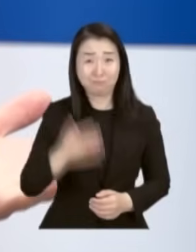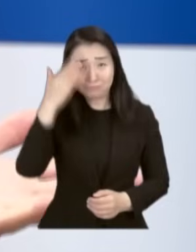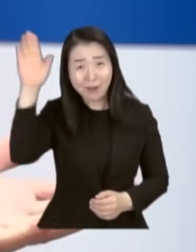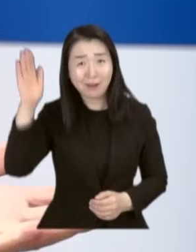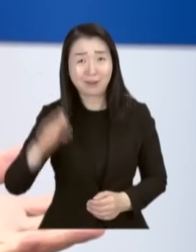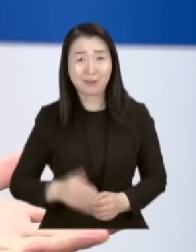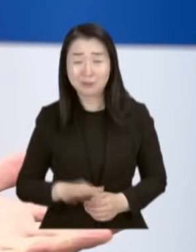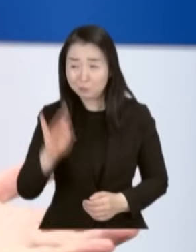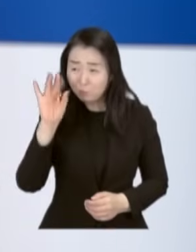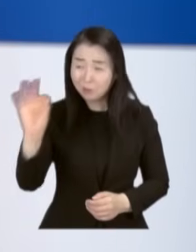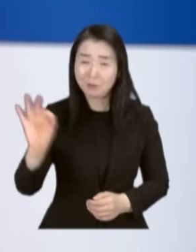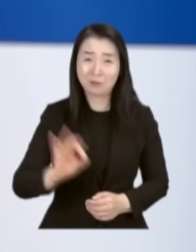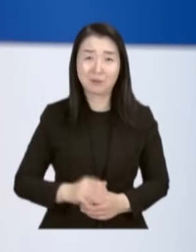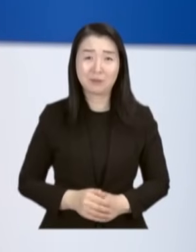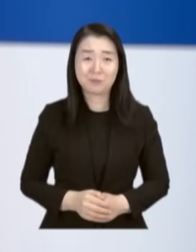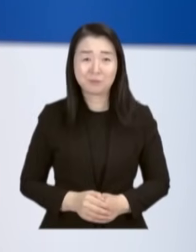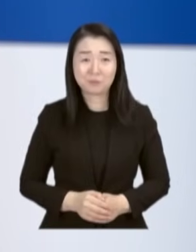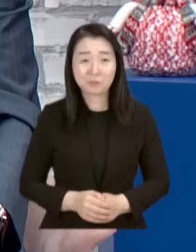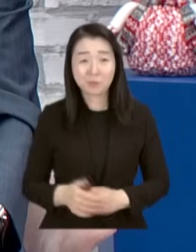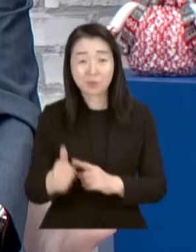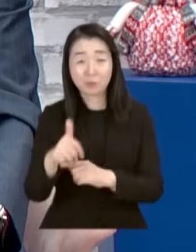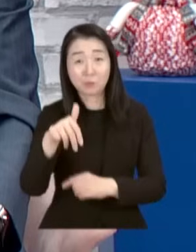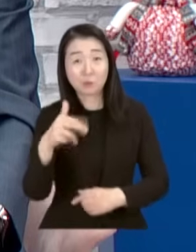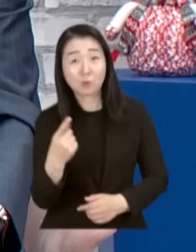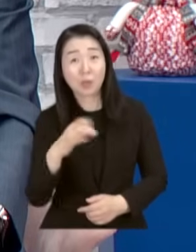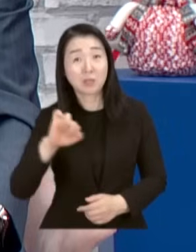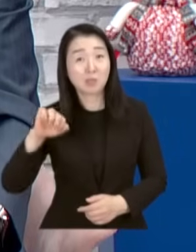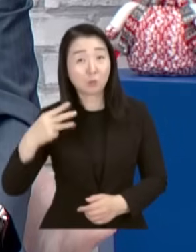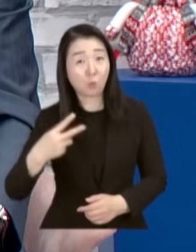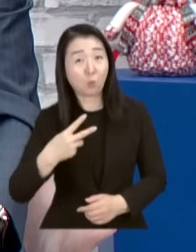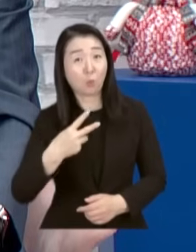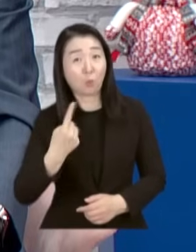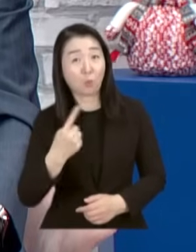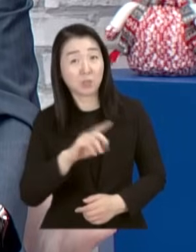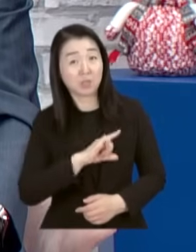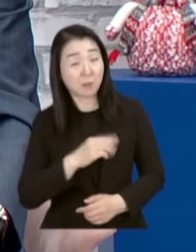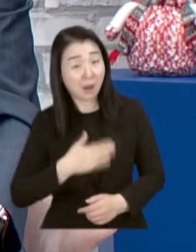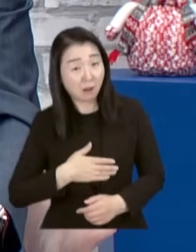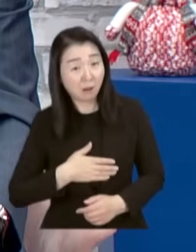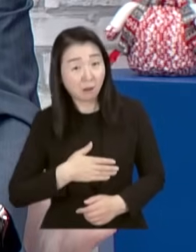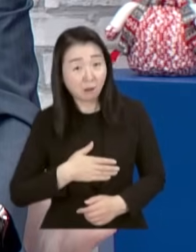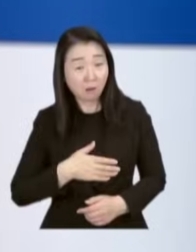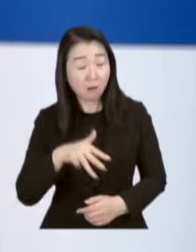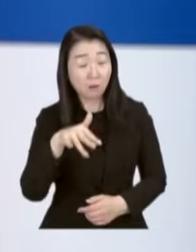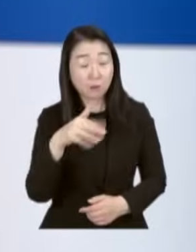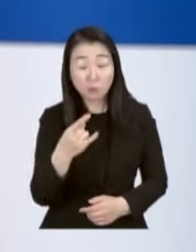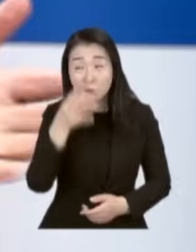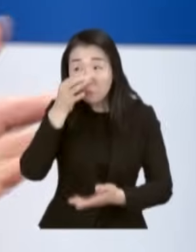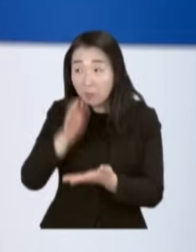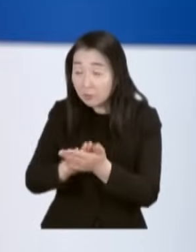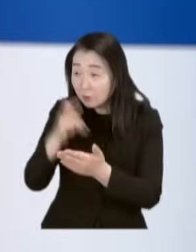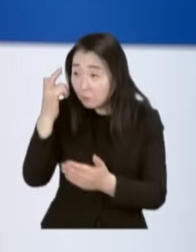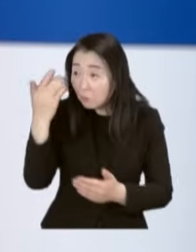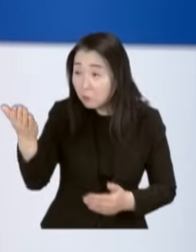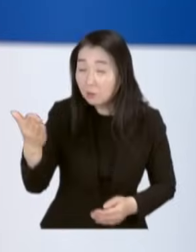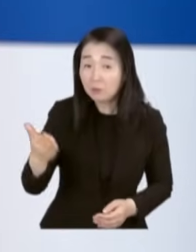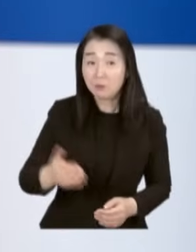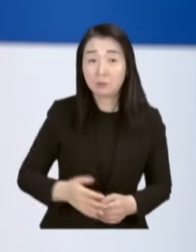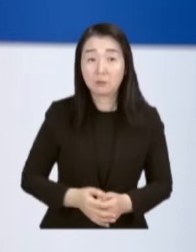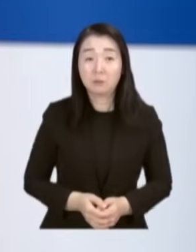모르지. 제가 처음 봤죠. 근데 그분이 최일도라는 얘기를 해요? 그래서 아니 최일도를 봤냐